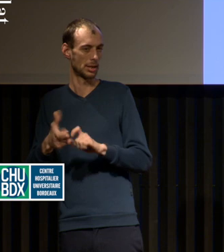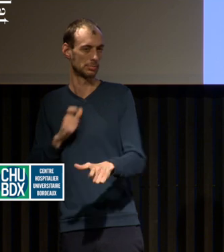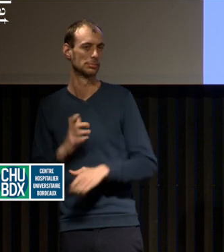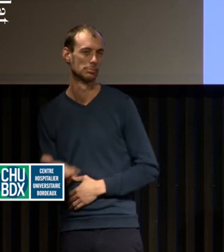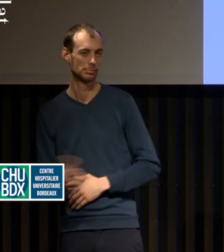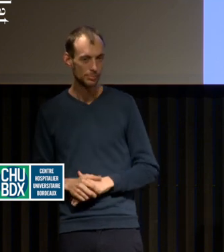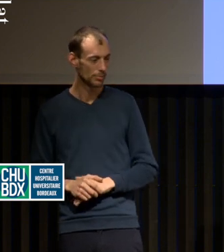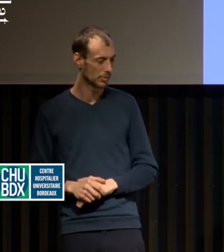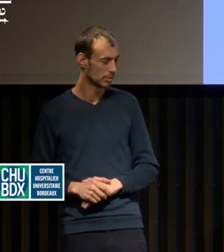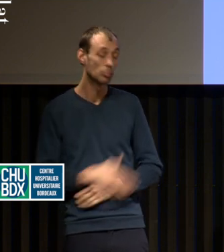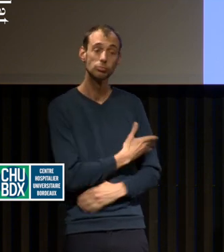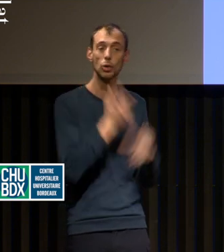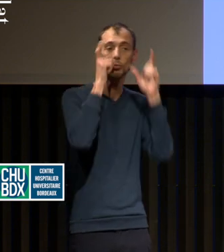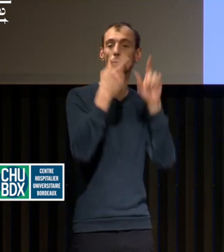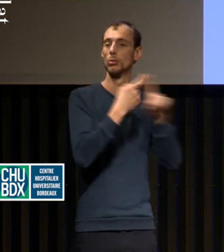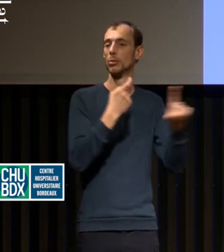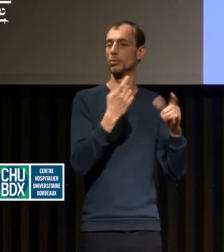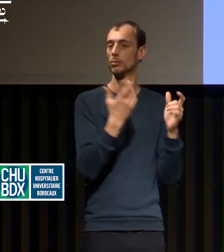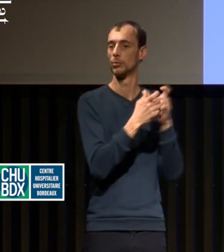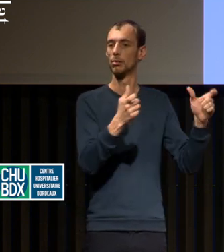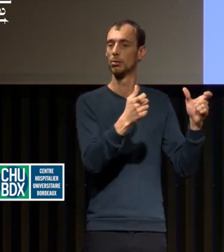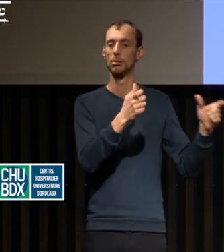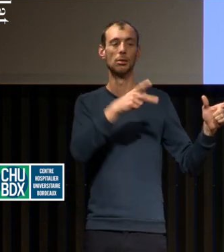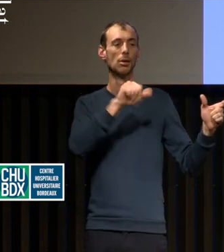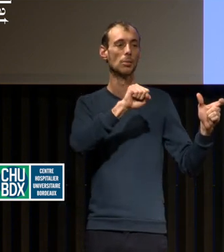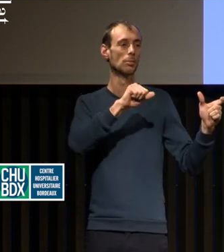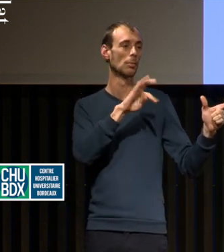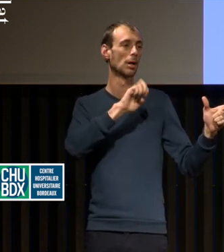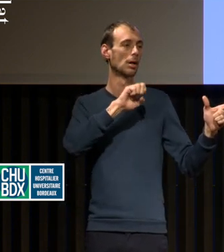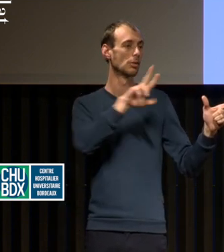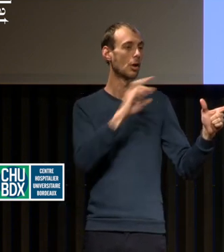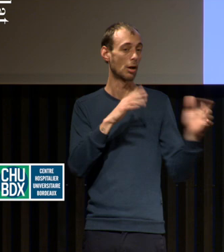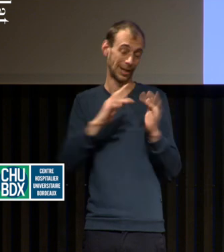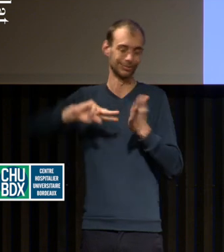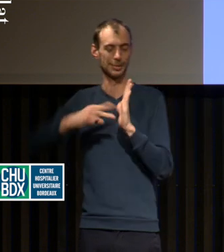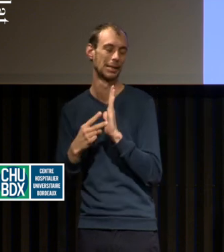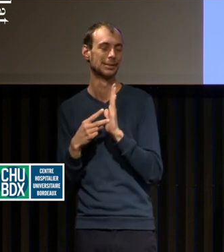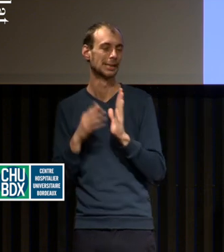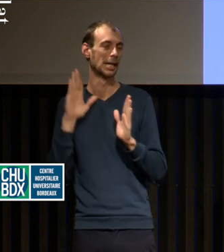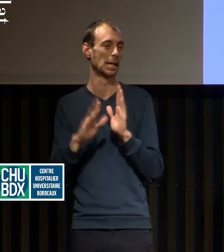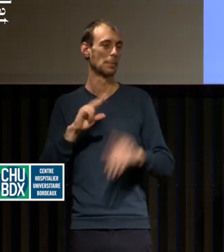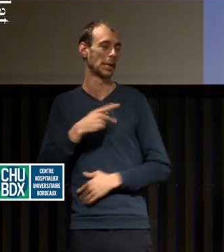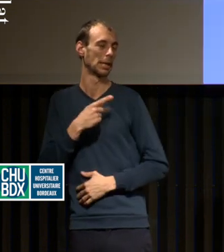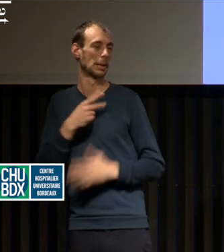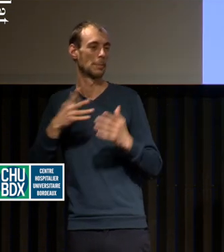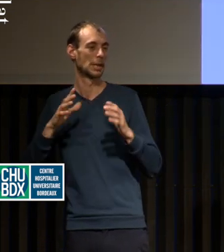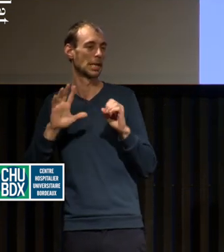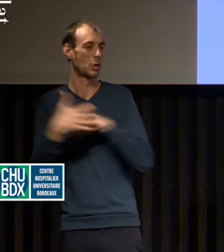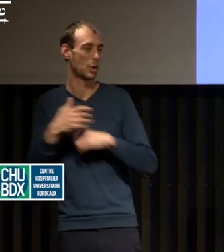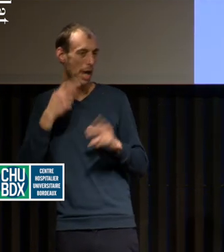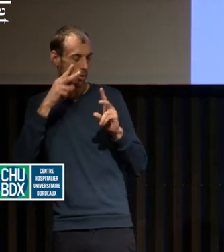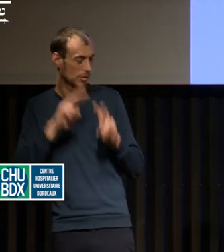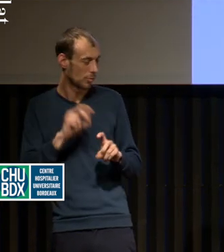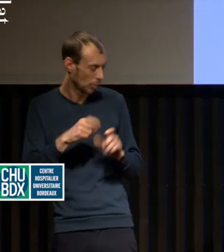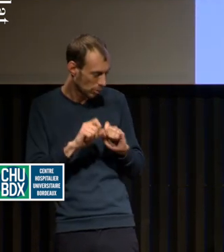Alors ça, c'est une photo hein, de l'Institut Pasteur, mais qui vous montre avec les techniques de biologie moléculaire, très précisément, alors je crois que je zoome comme ça, ouais, voilà, très